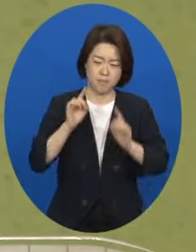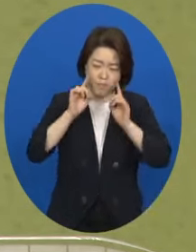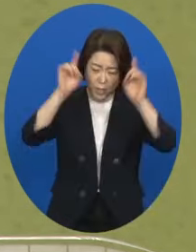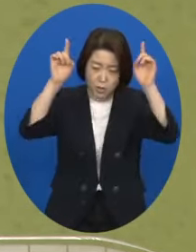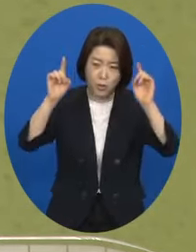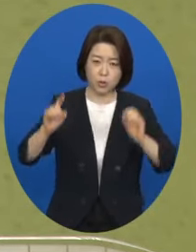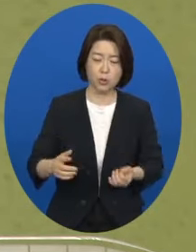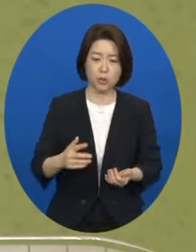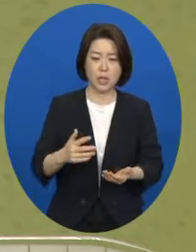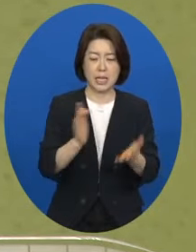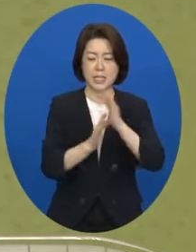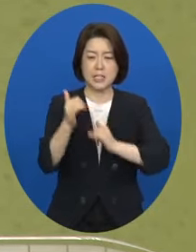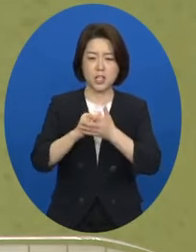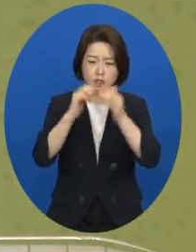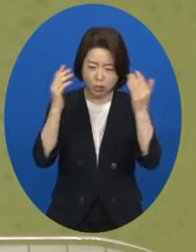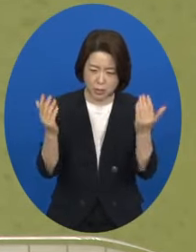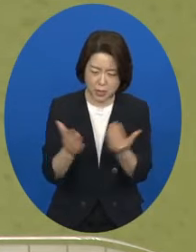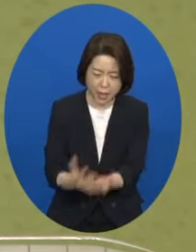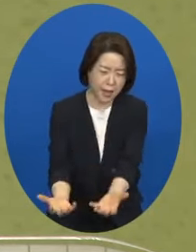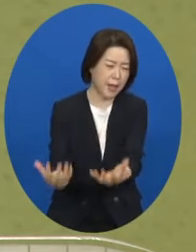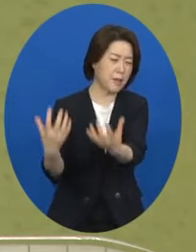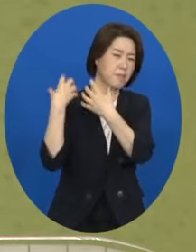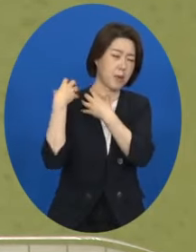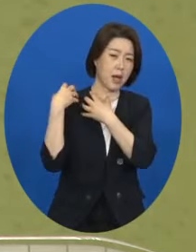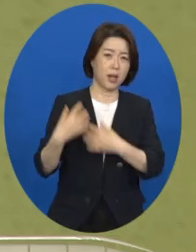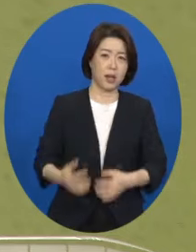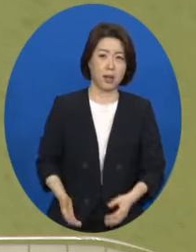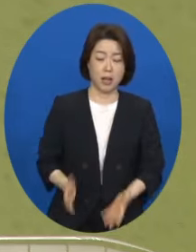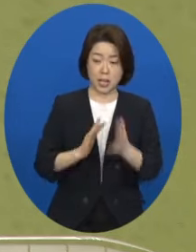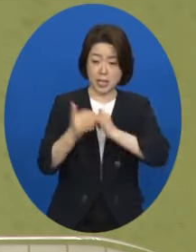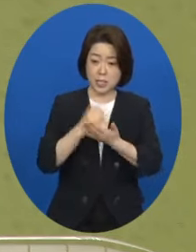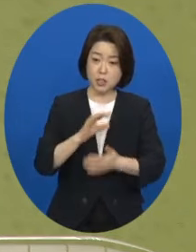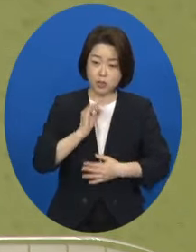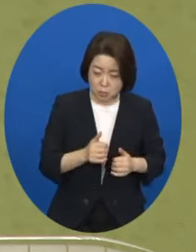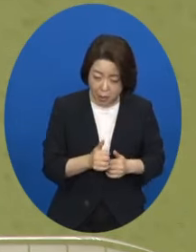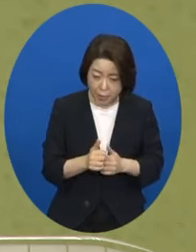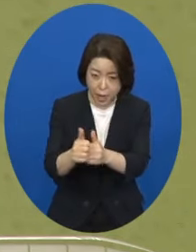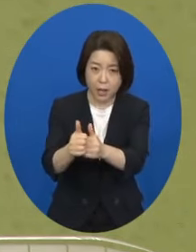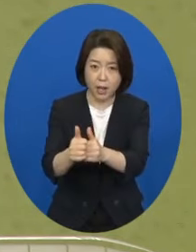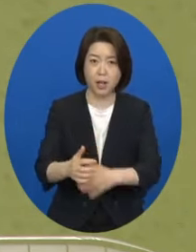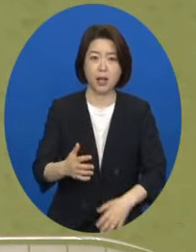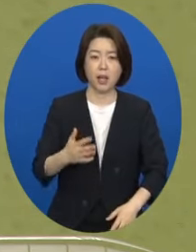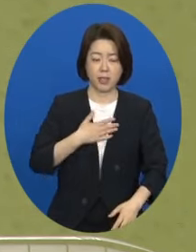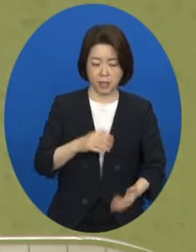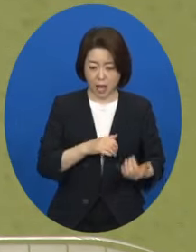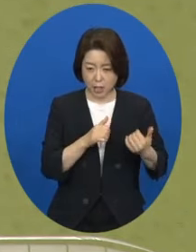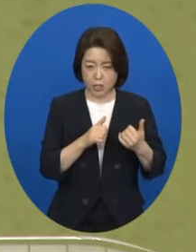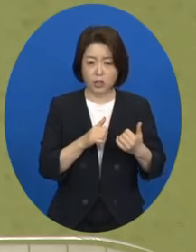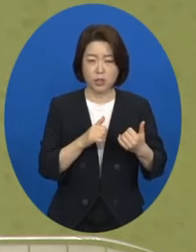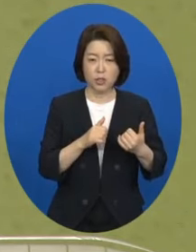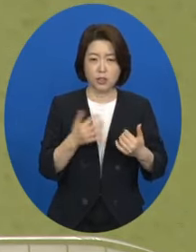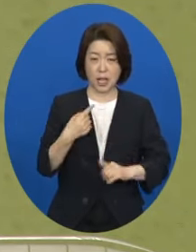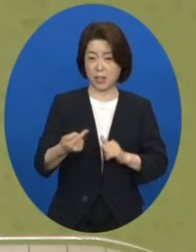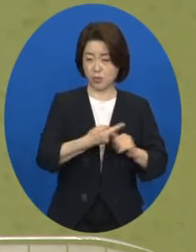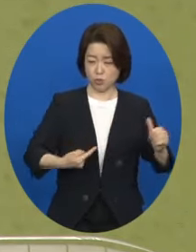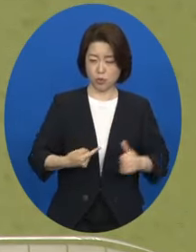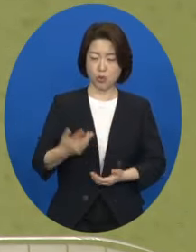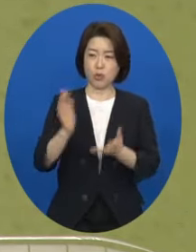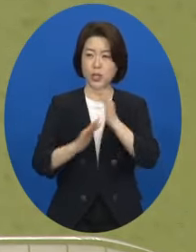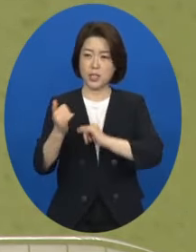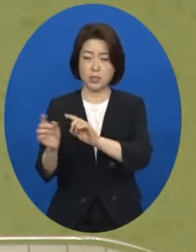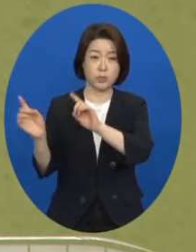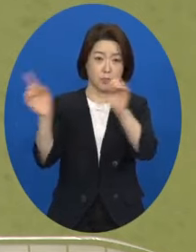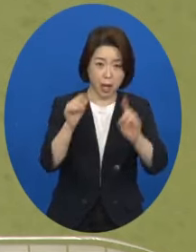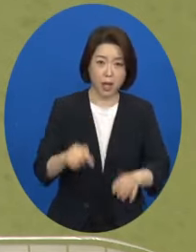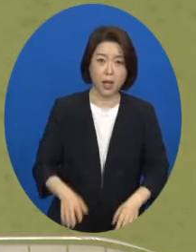다 받으셔서 이제는 주님만 따라가게 되면 나는 죽고 우리를 부인하고 주님만 따라가게 되면 주님께서는 우리의